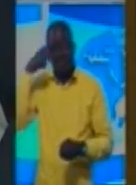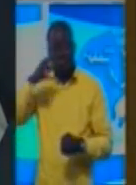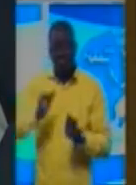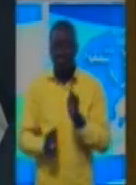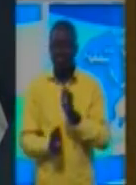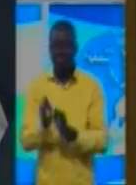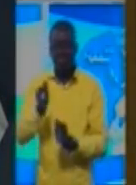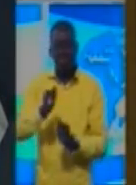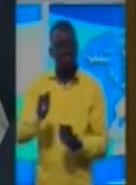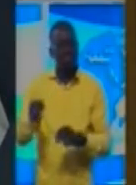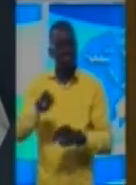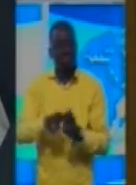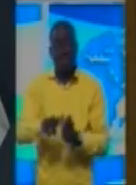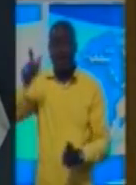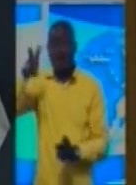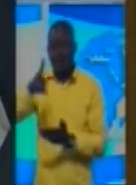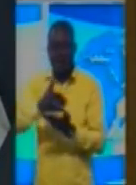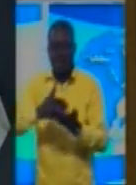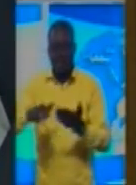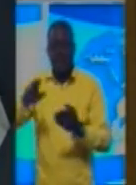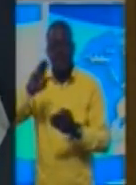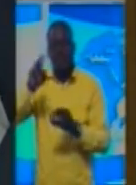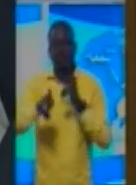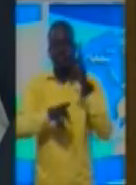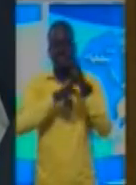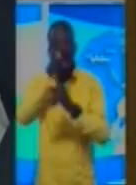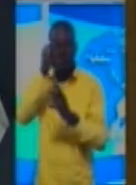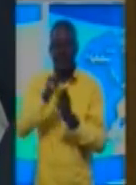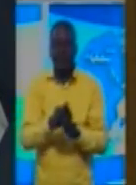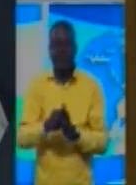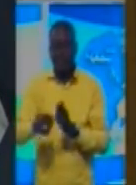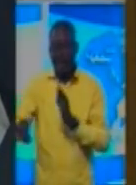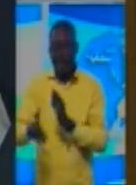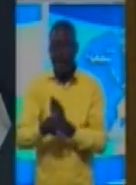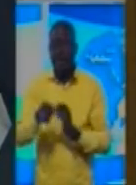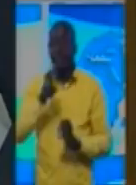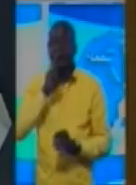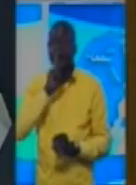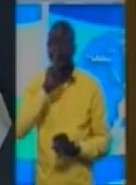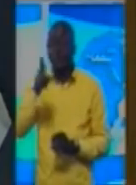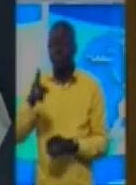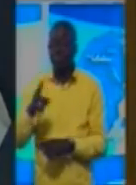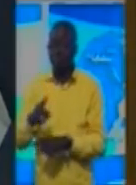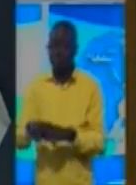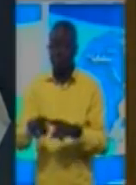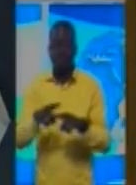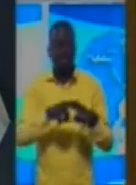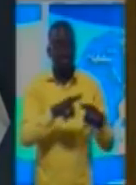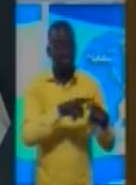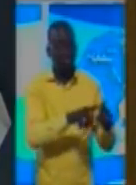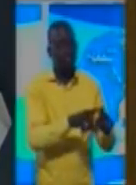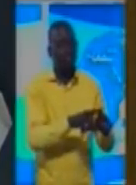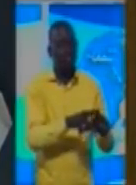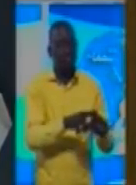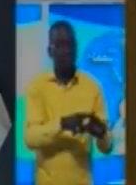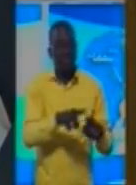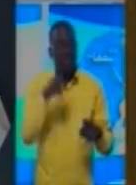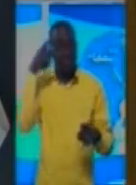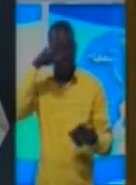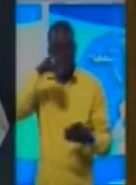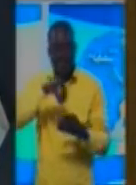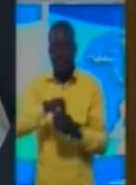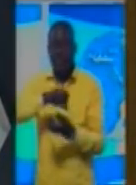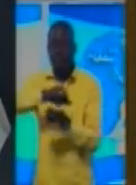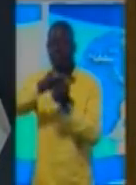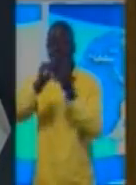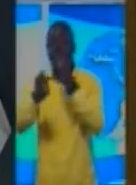grande majorité de la population. De faire en sorte également que l'économie soit plus diversifiée, qu'on transforme